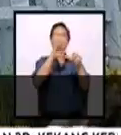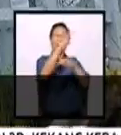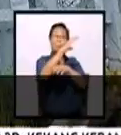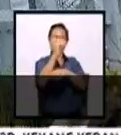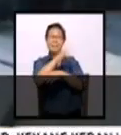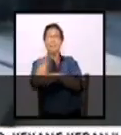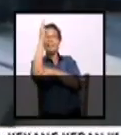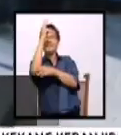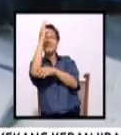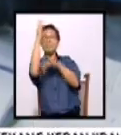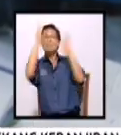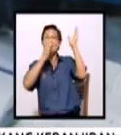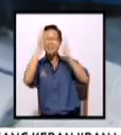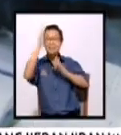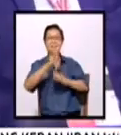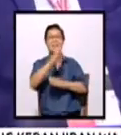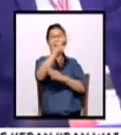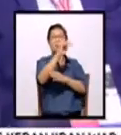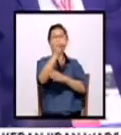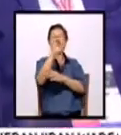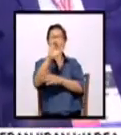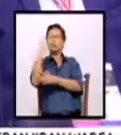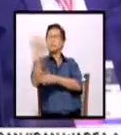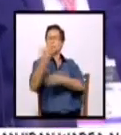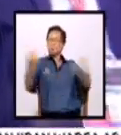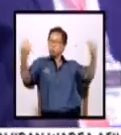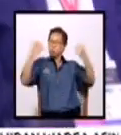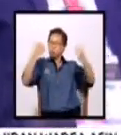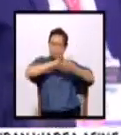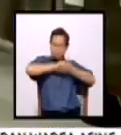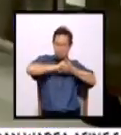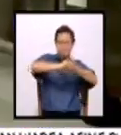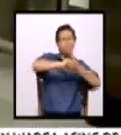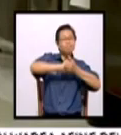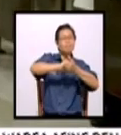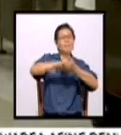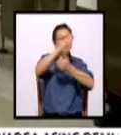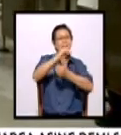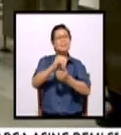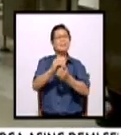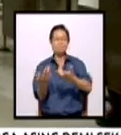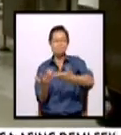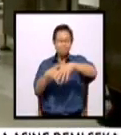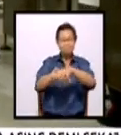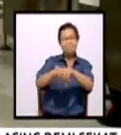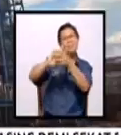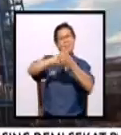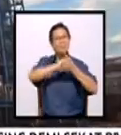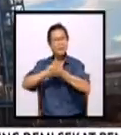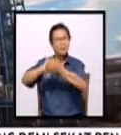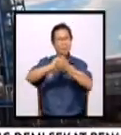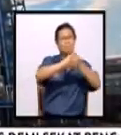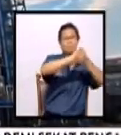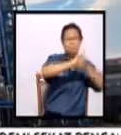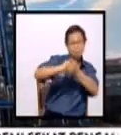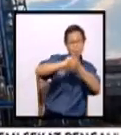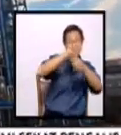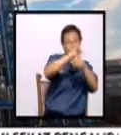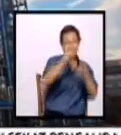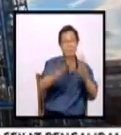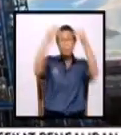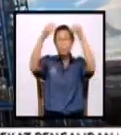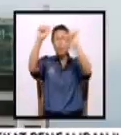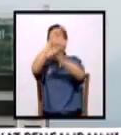122,868 bukan siswazah dalam pelbagai sektor pekerjaan melalui pelbagai aktiviti seperti Karnival Kerjaya, Akan Pelanggan,